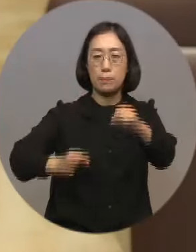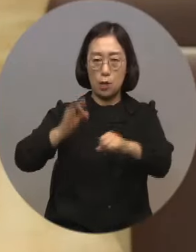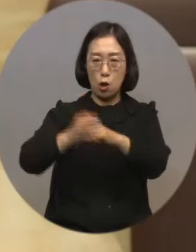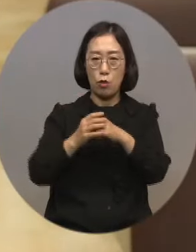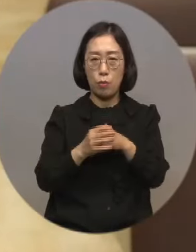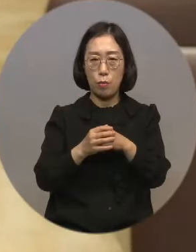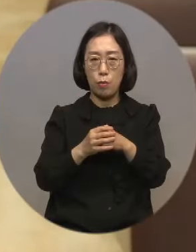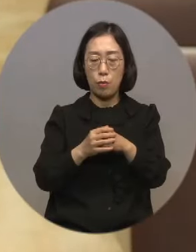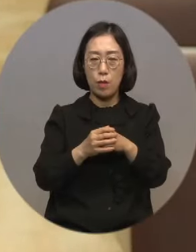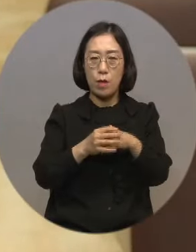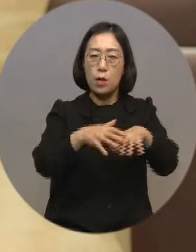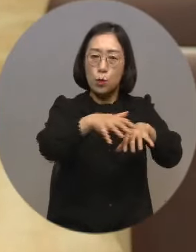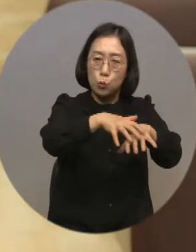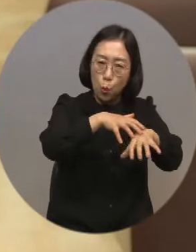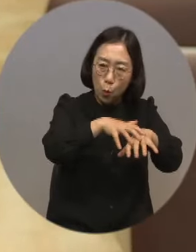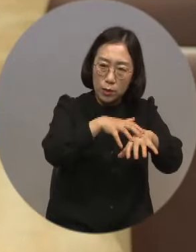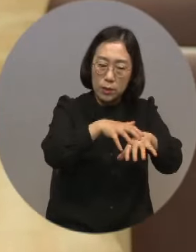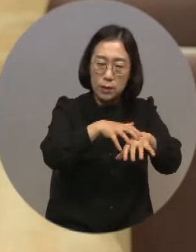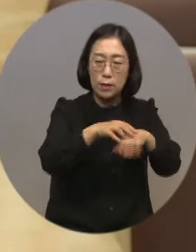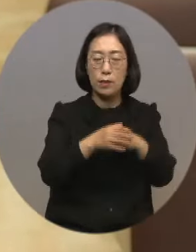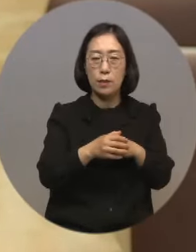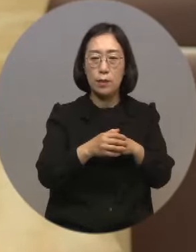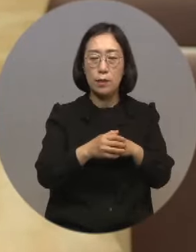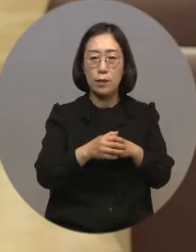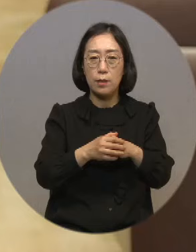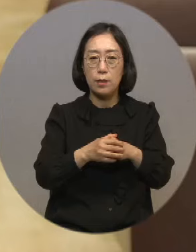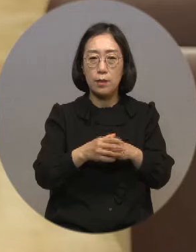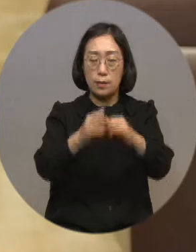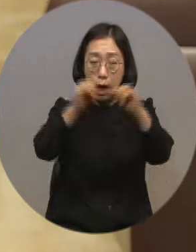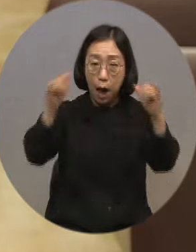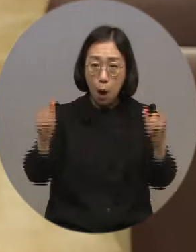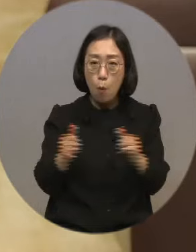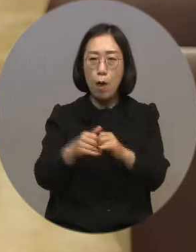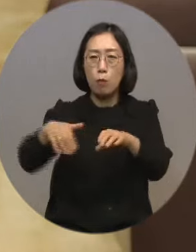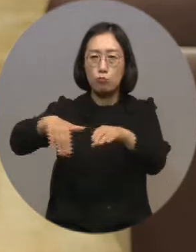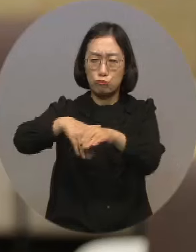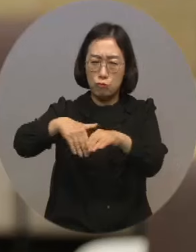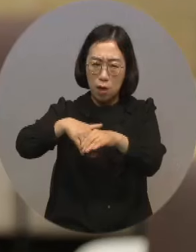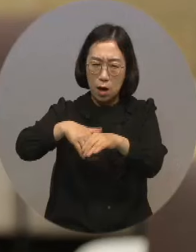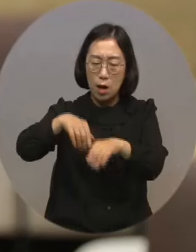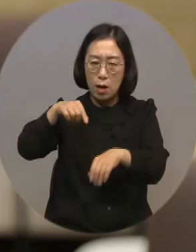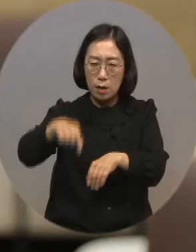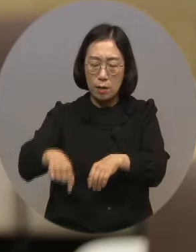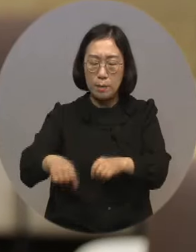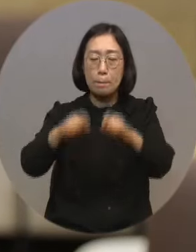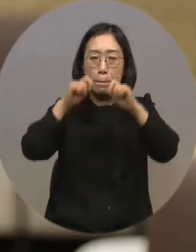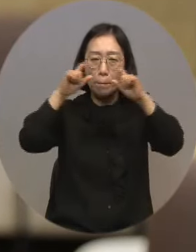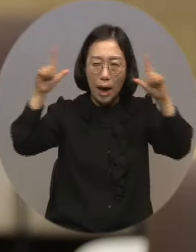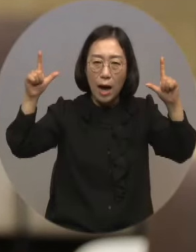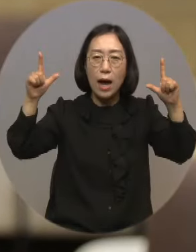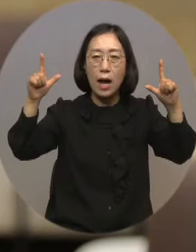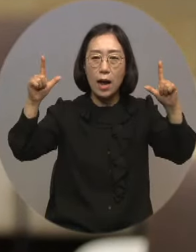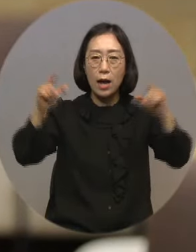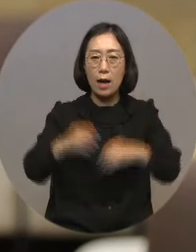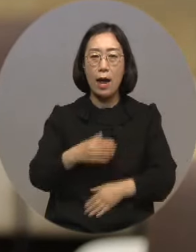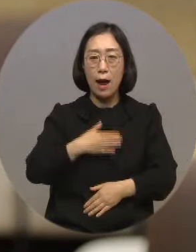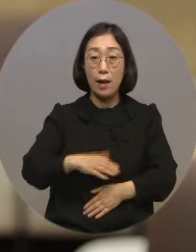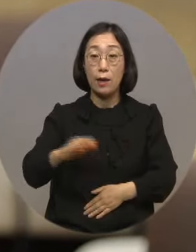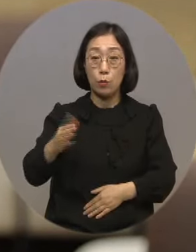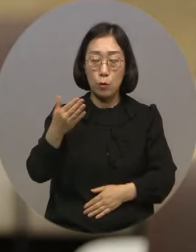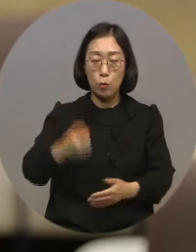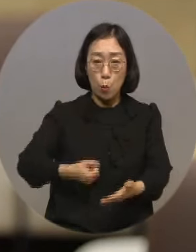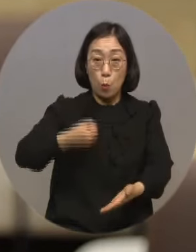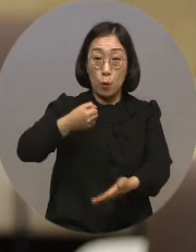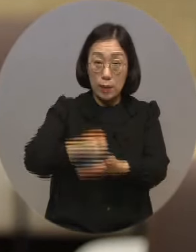체제와 사상과 사회와 문화를 알게 되고 뭔가 깨우치게 되고 뭔가